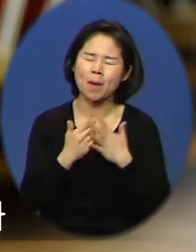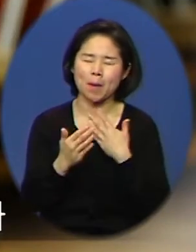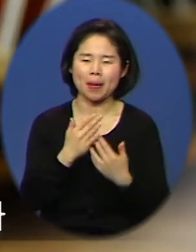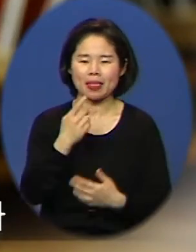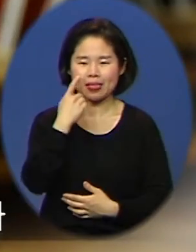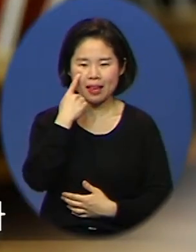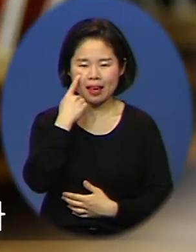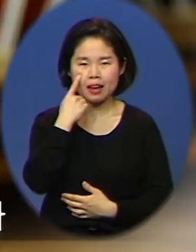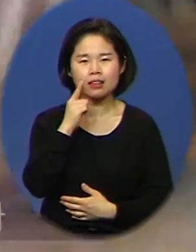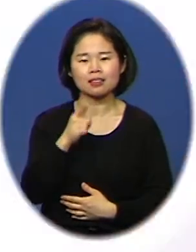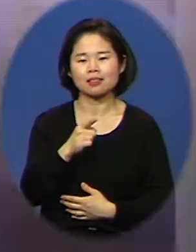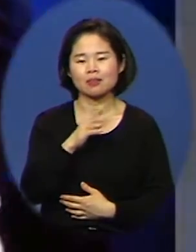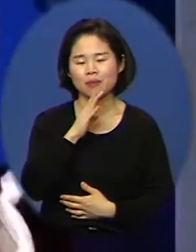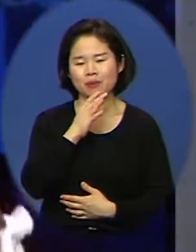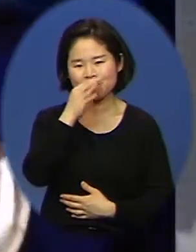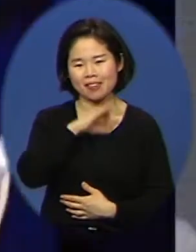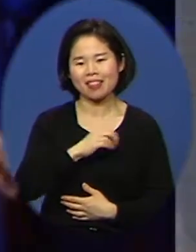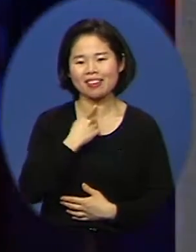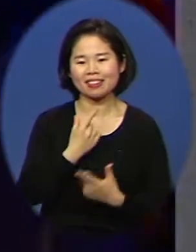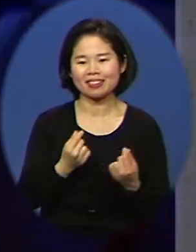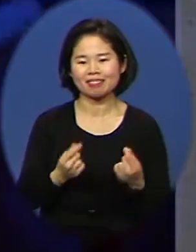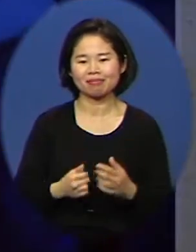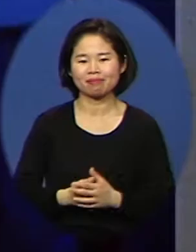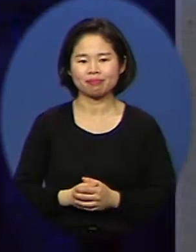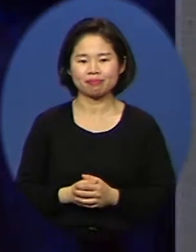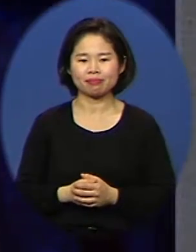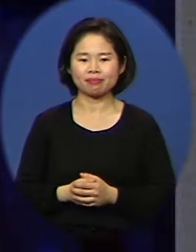큰 의미였던 것 같아요.